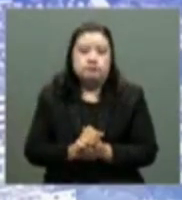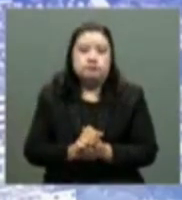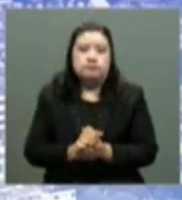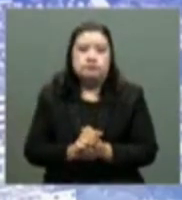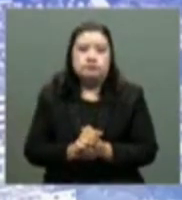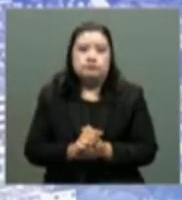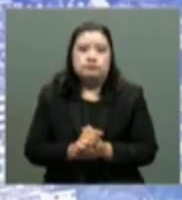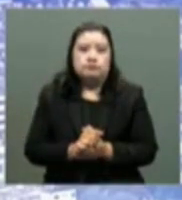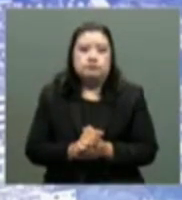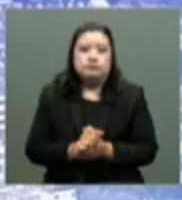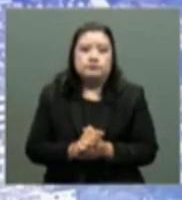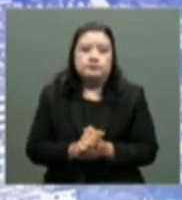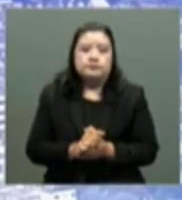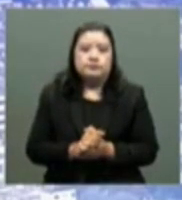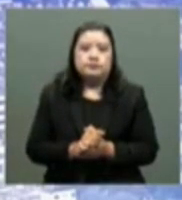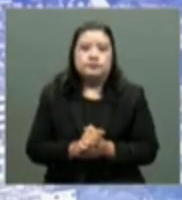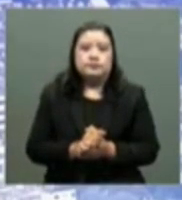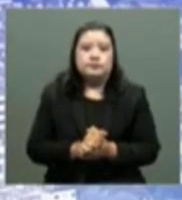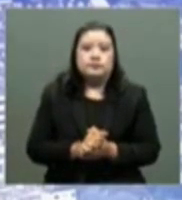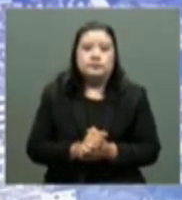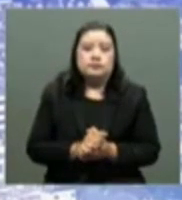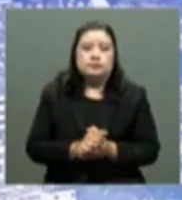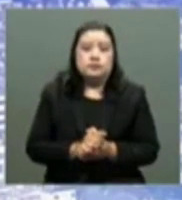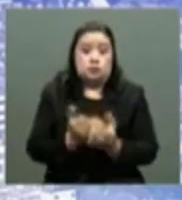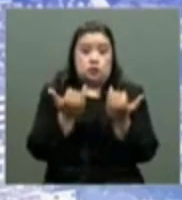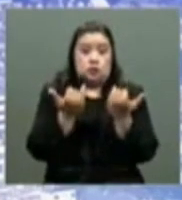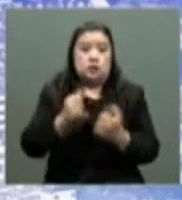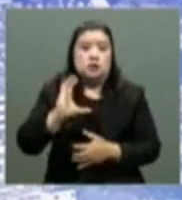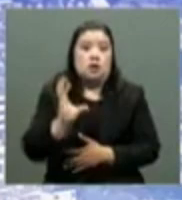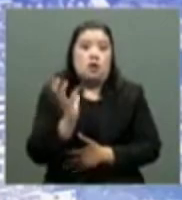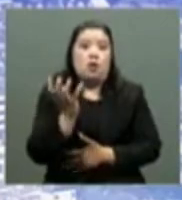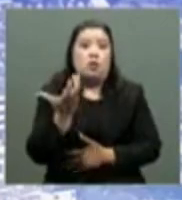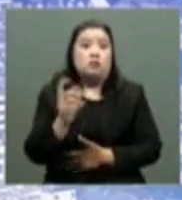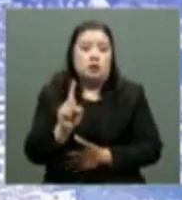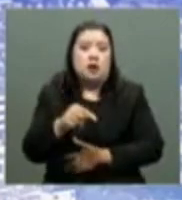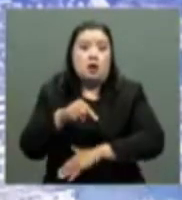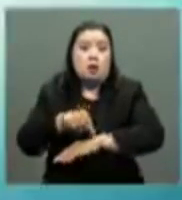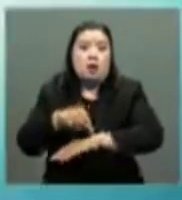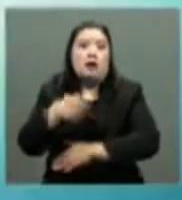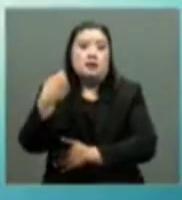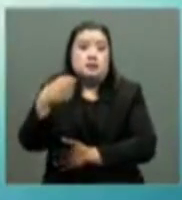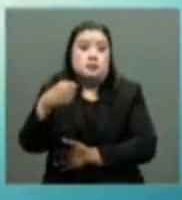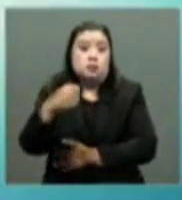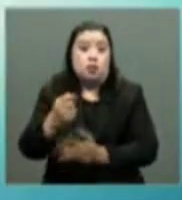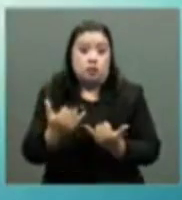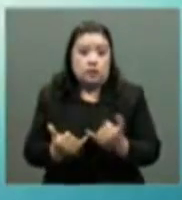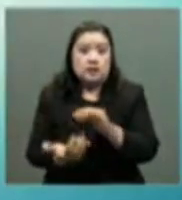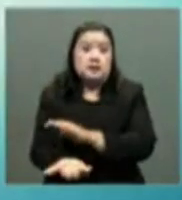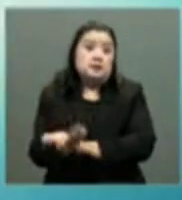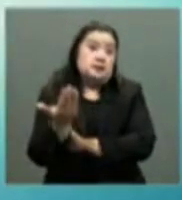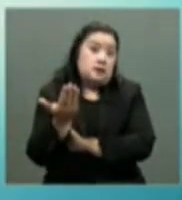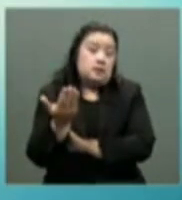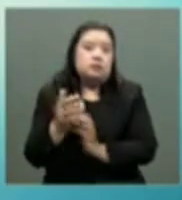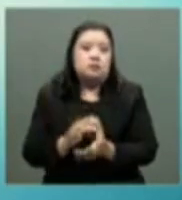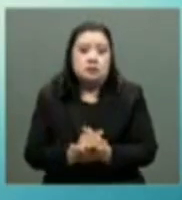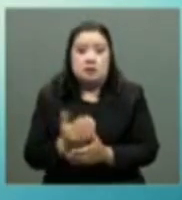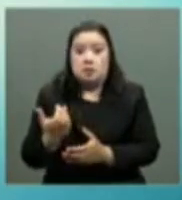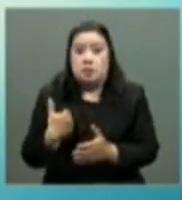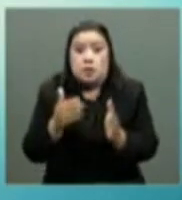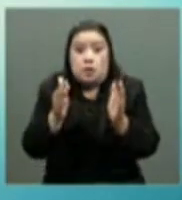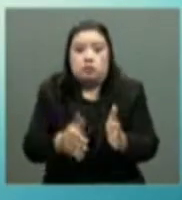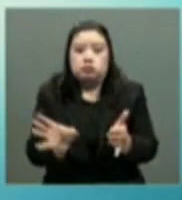ครับไปดูสถานการณ์ทั่วโลก10นาฬิกาเช้านี้นะครับมีตัวเลข